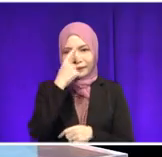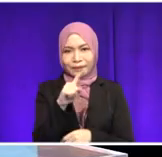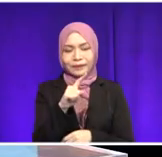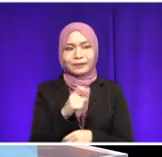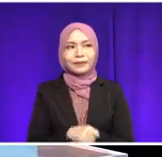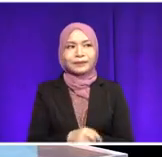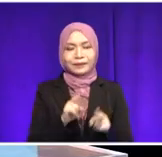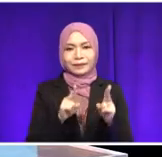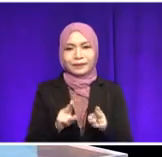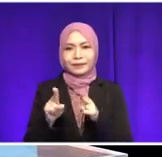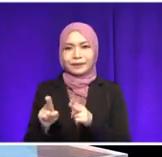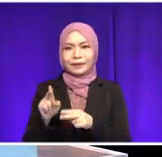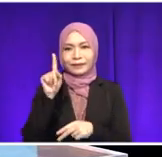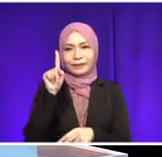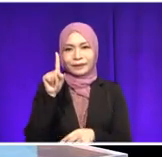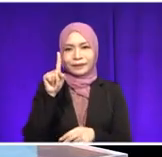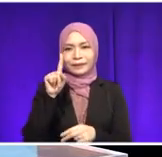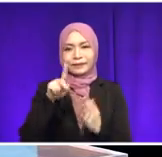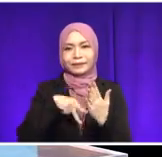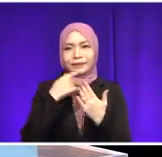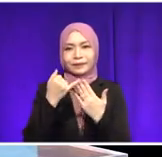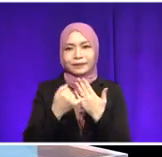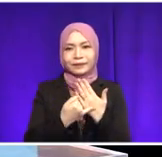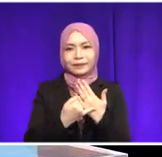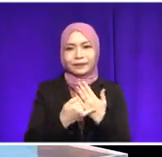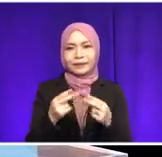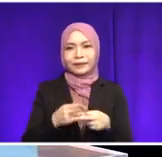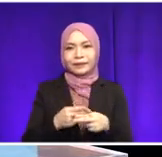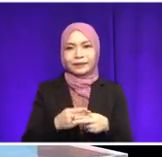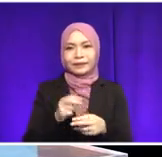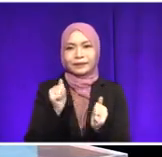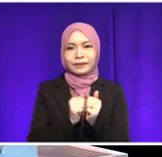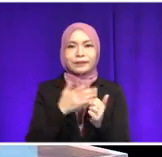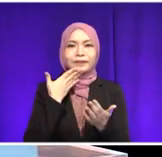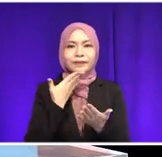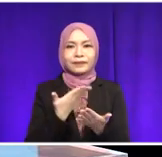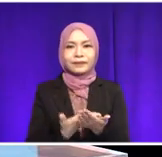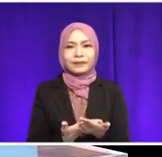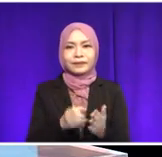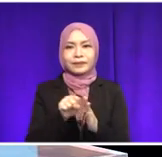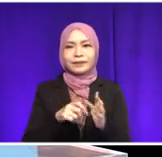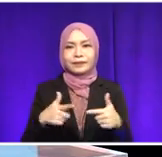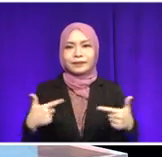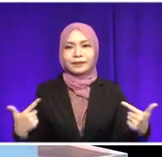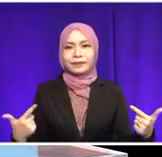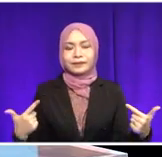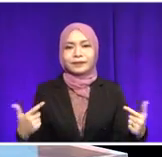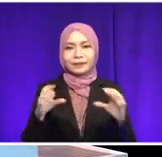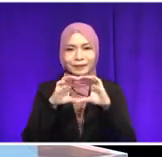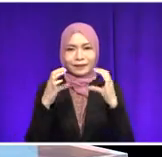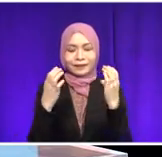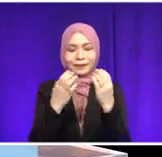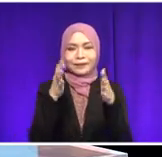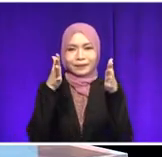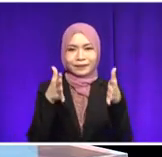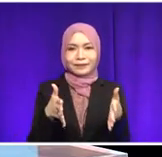menguruskan sebuah Project untuk menguruskan sebuah Project dengan baik selain daripada kita memerlukan pasukan Project yang baik